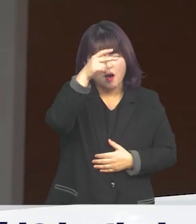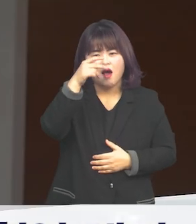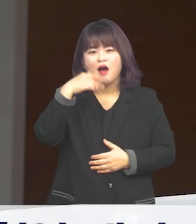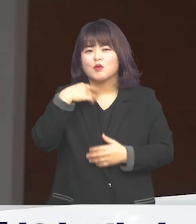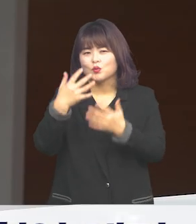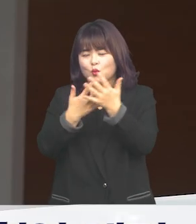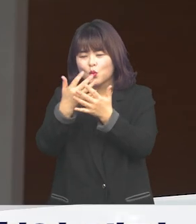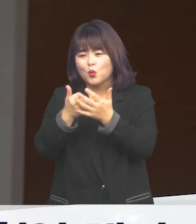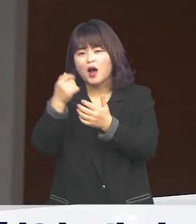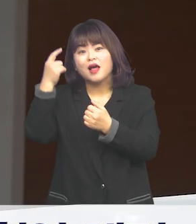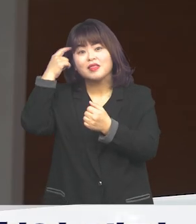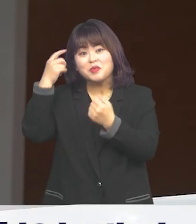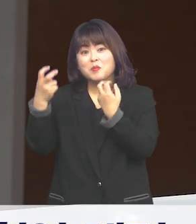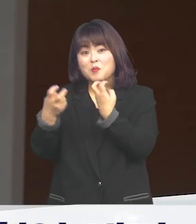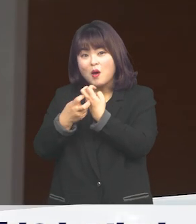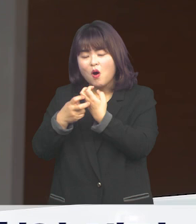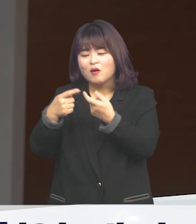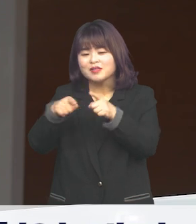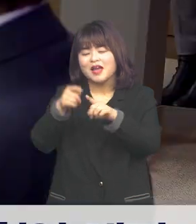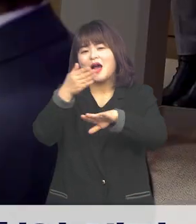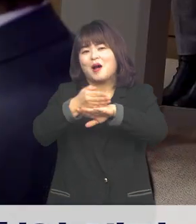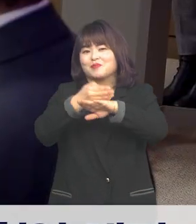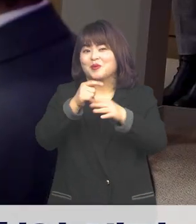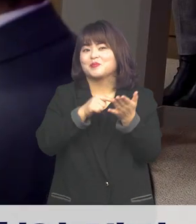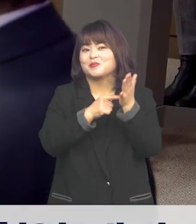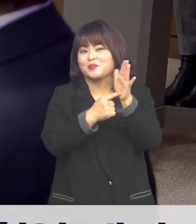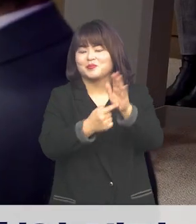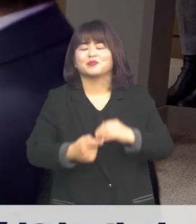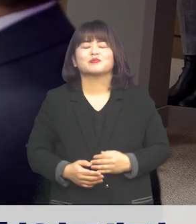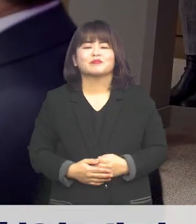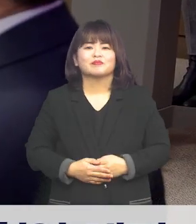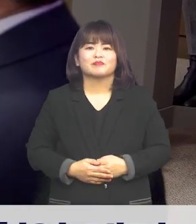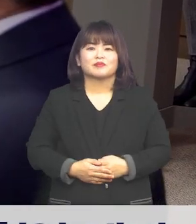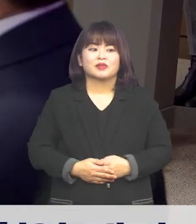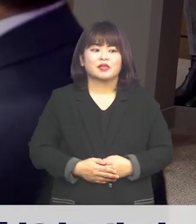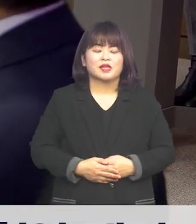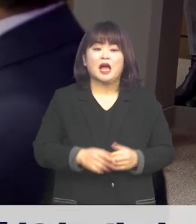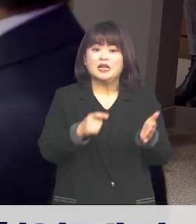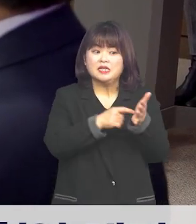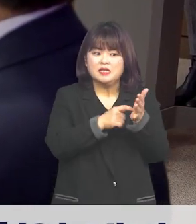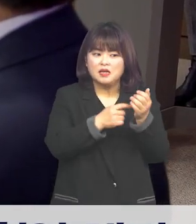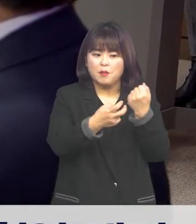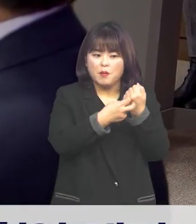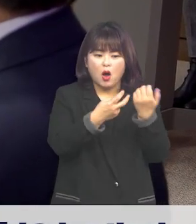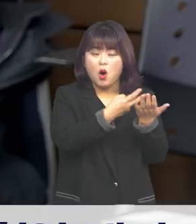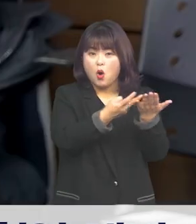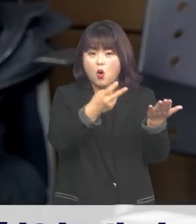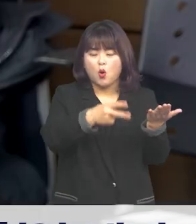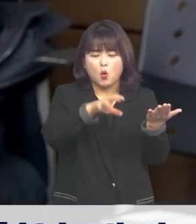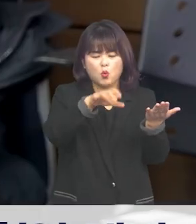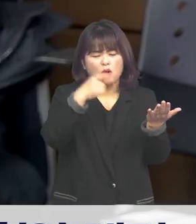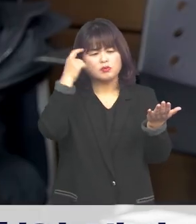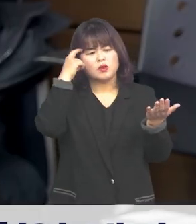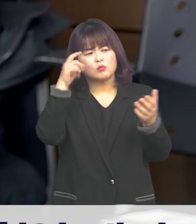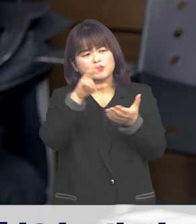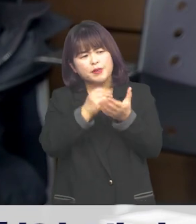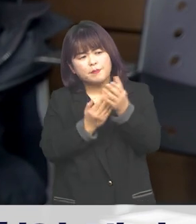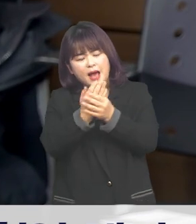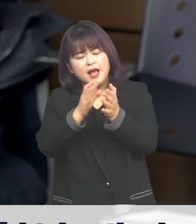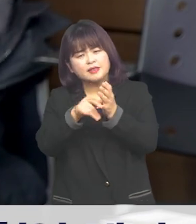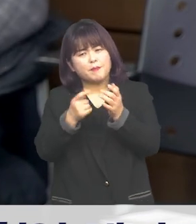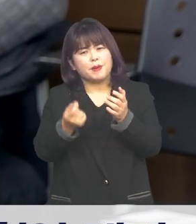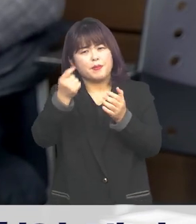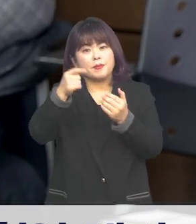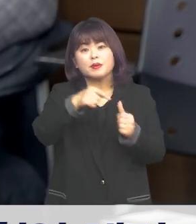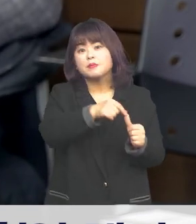소방, 용인정신병원 관계자에게 감사를 표한다고 말했습니다. 정신응급 공공병상은 정신질환으로 추정되는